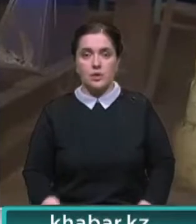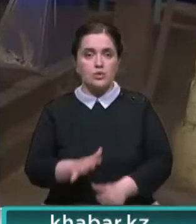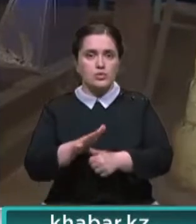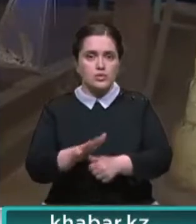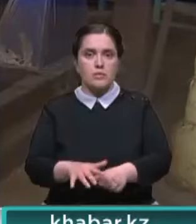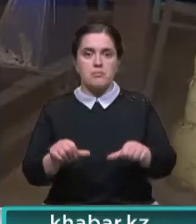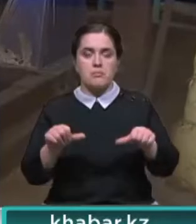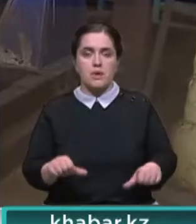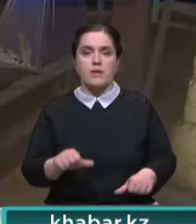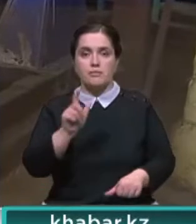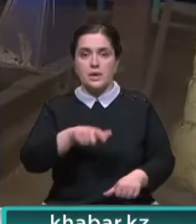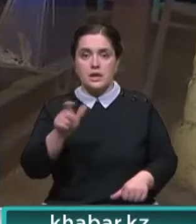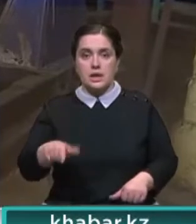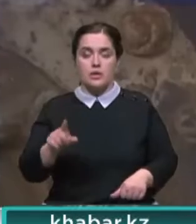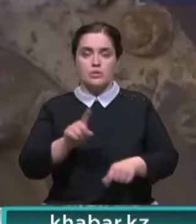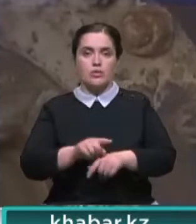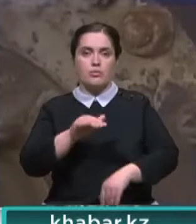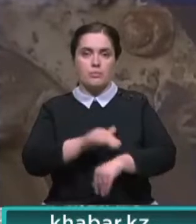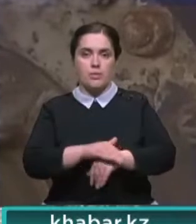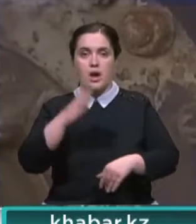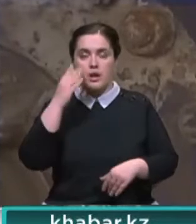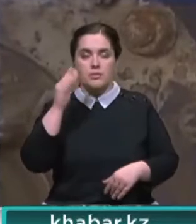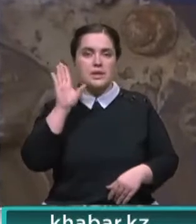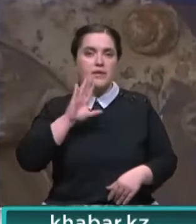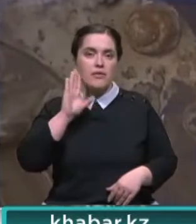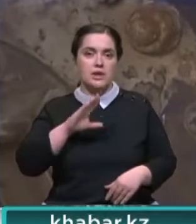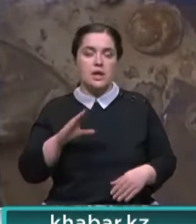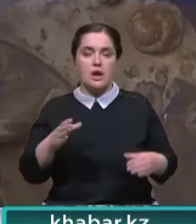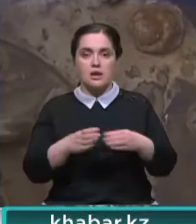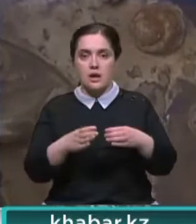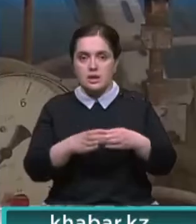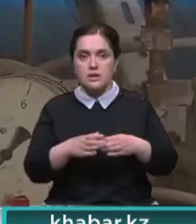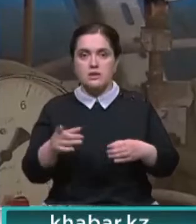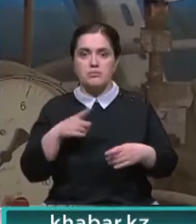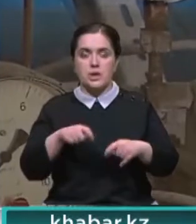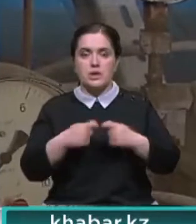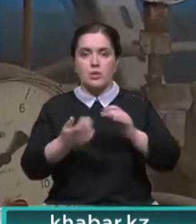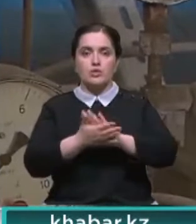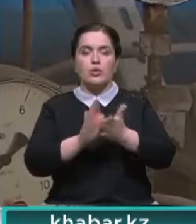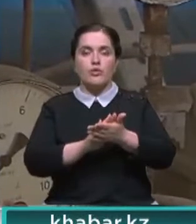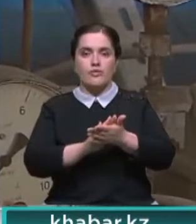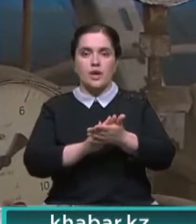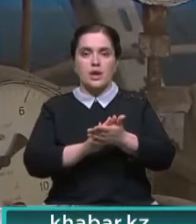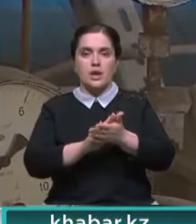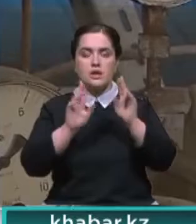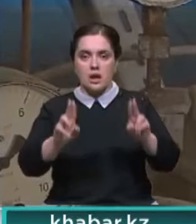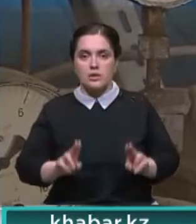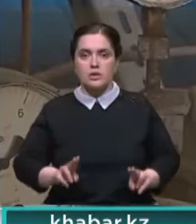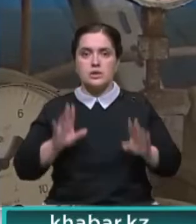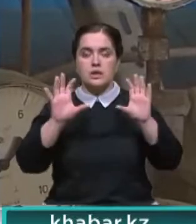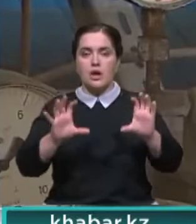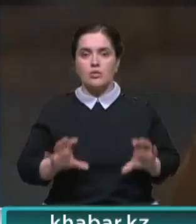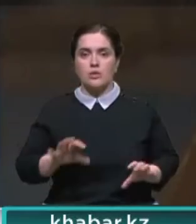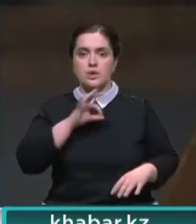Ущемление прав потребителей выявлено и в отношении компании «Алматы-Ису». Организация допустила нарушение условий договора и нормы закона об